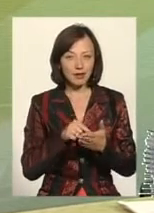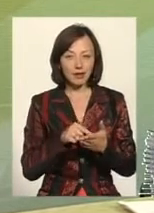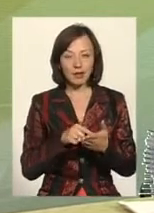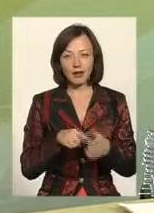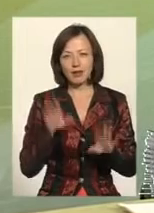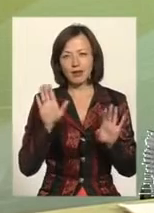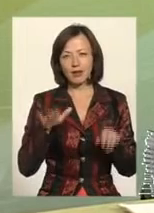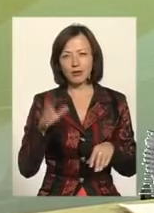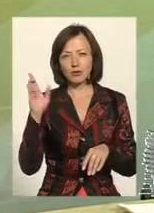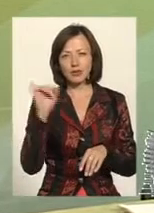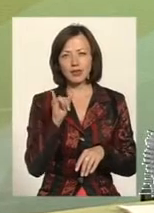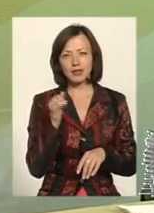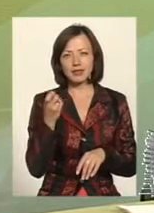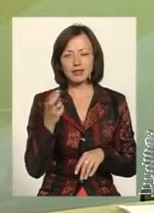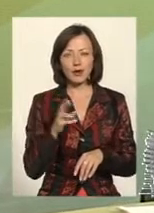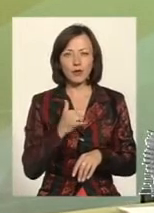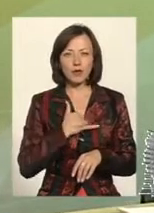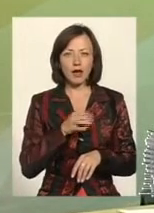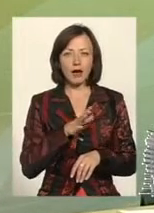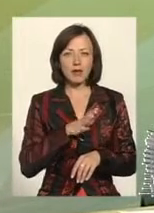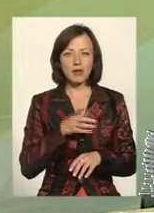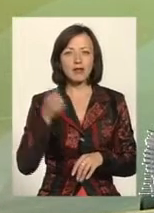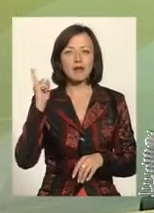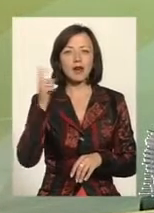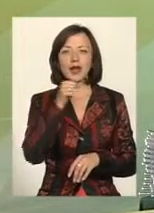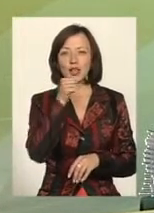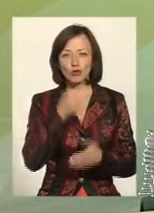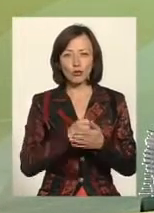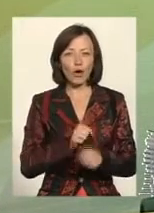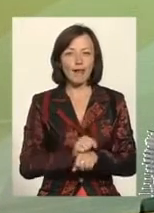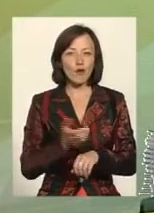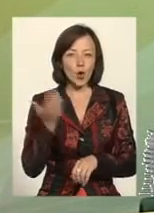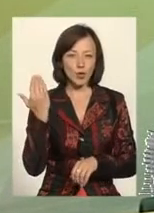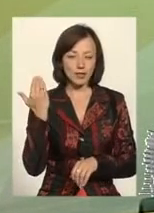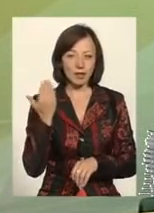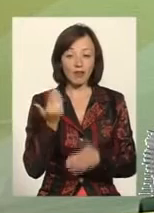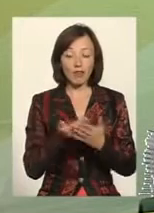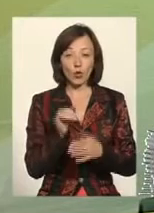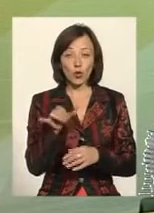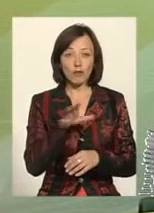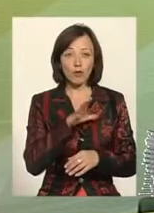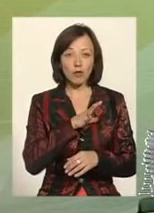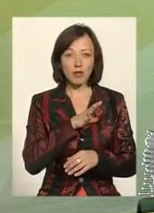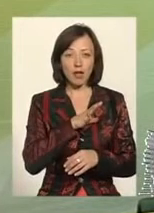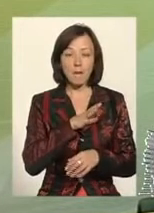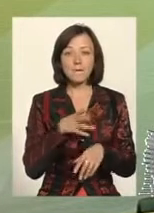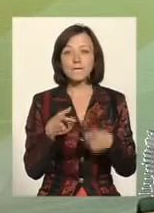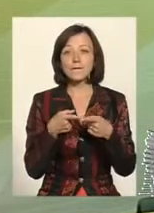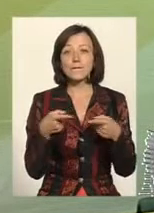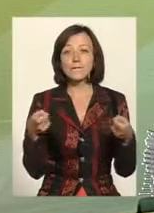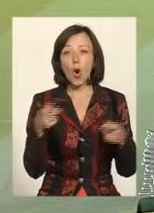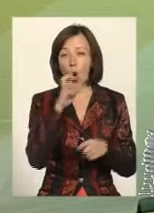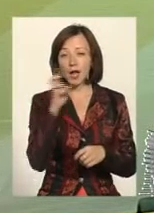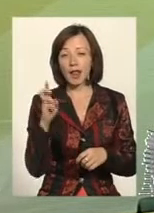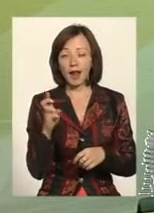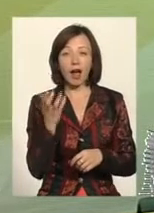«Да, Господи, Изя, у меня был прадедушка до революции, еще той революции. Так вот, у него был бордель. И вот когда